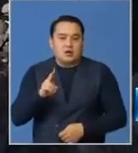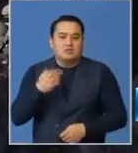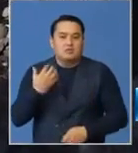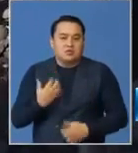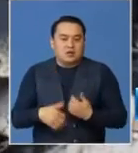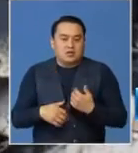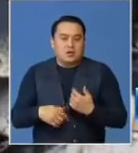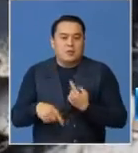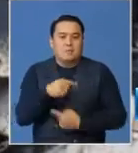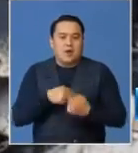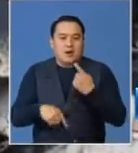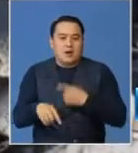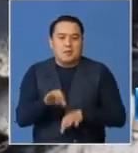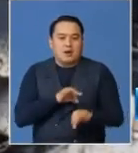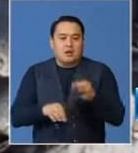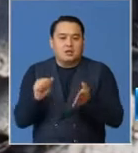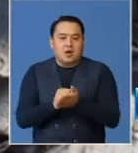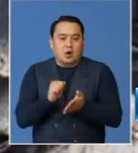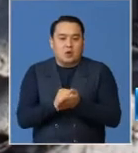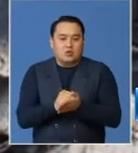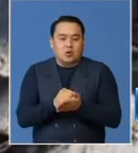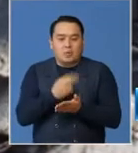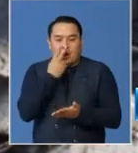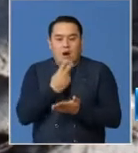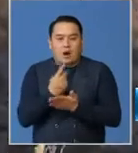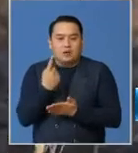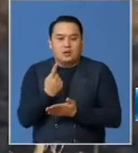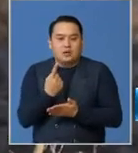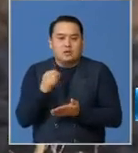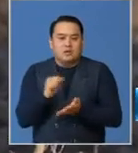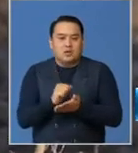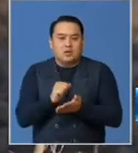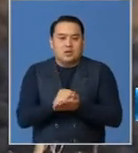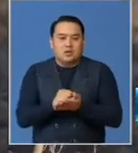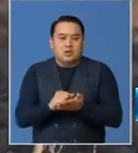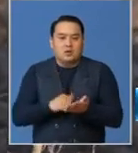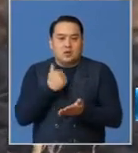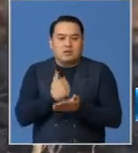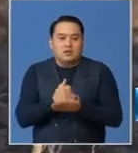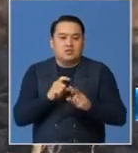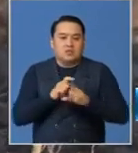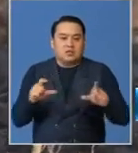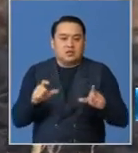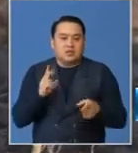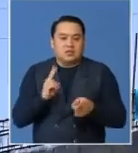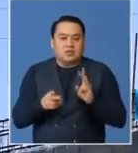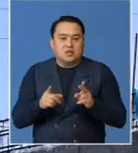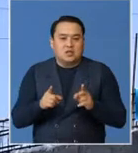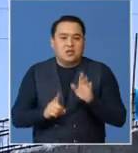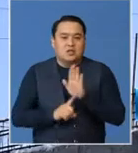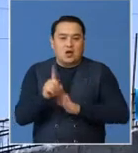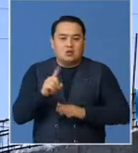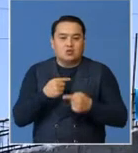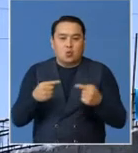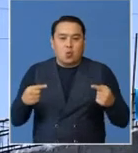частности, предприниматель в проектно-сметной документации указал один материал строительства основного здания. В действительности начал строить